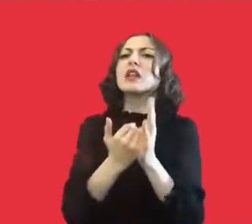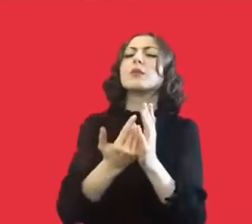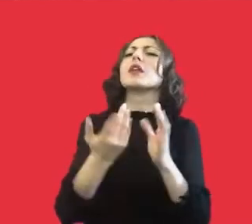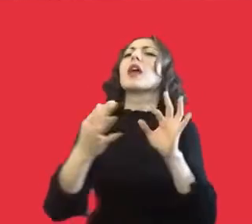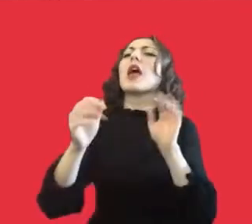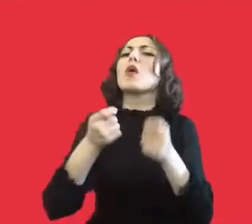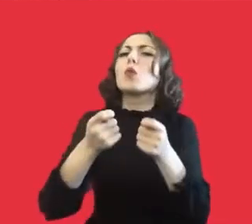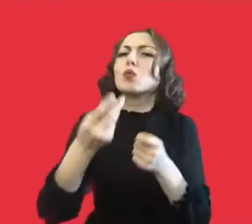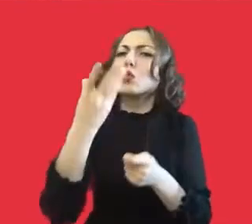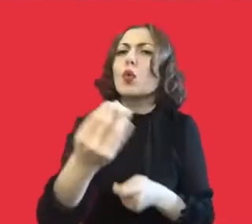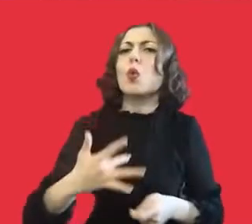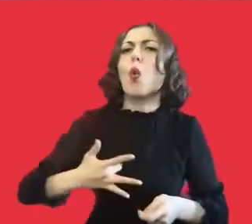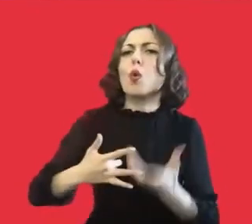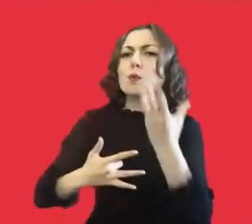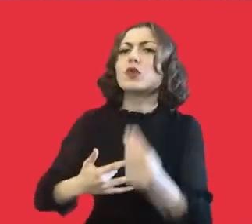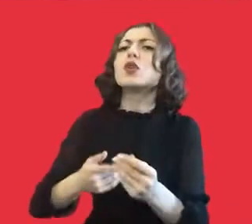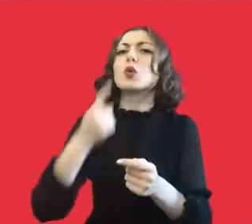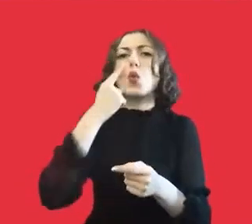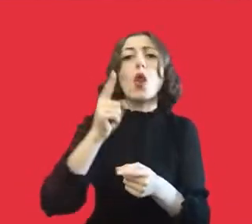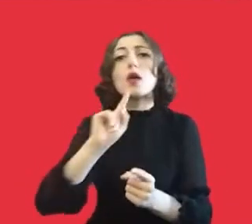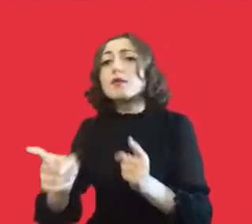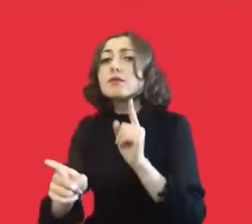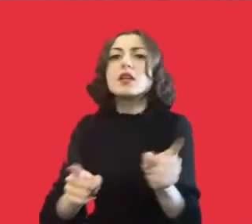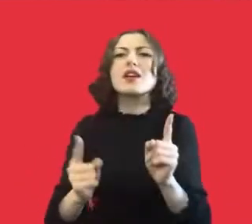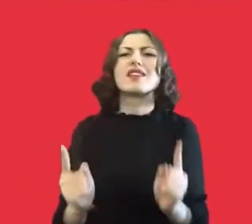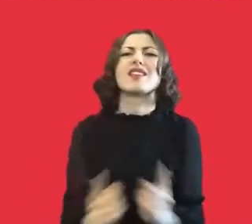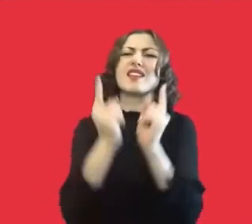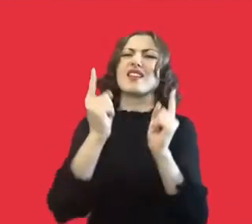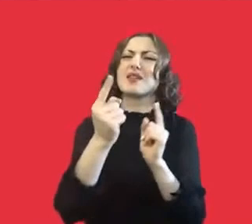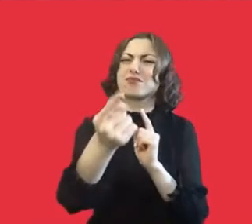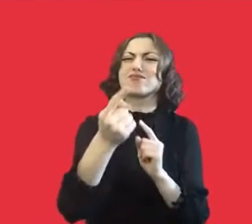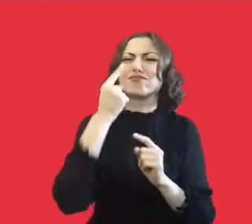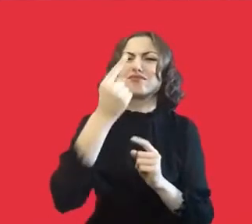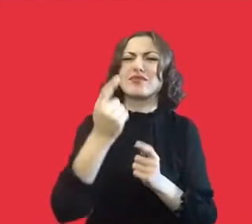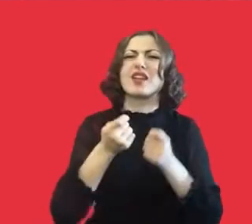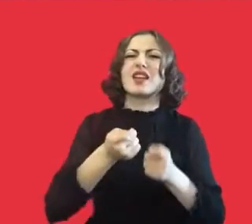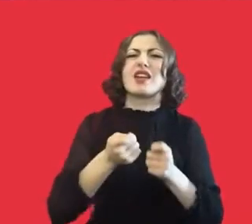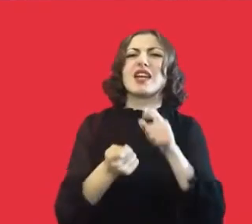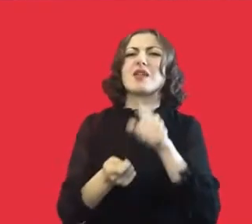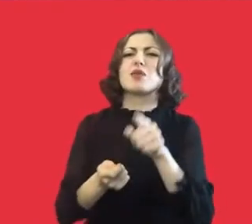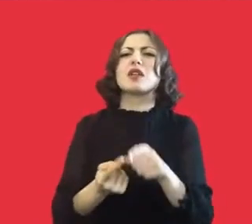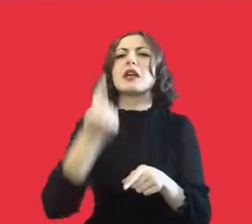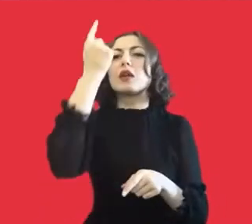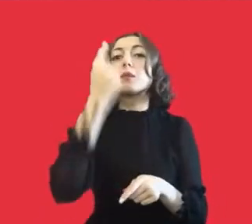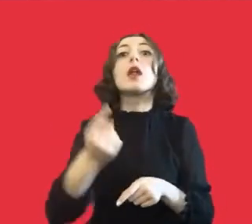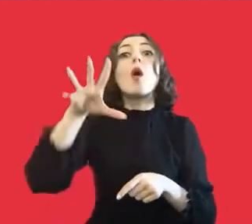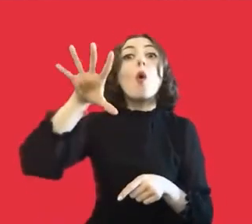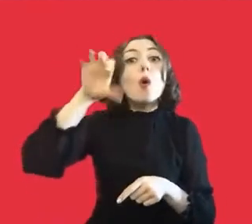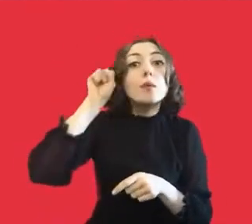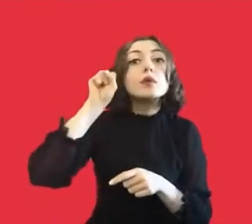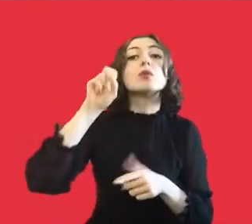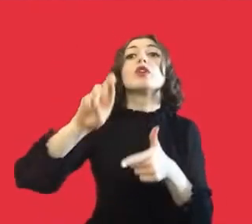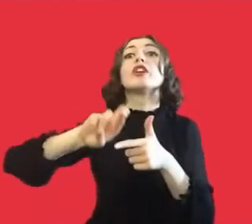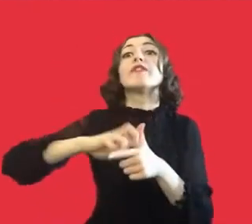gönüllü olduysa bu alana yönelik eğitimler. Kızılay Akademi'nin e-learning, e-öğrenme platformu ve